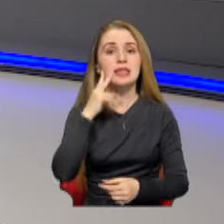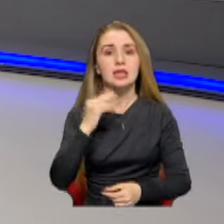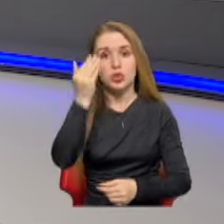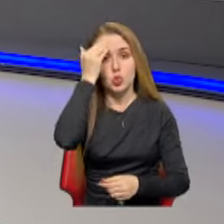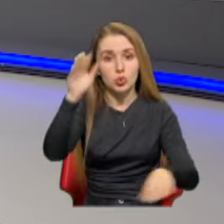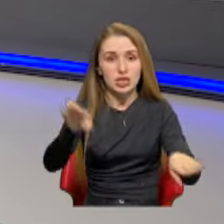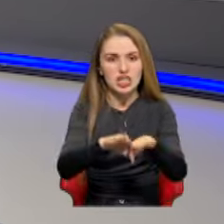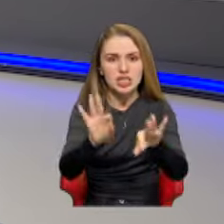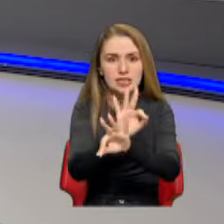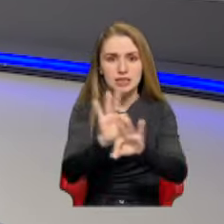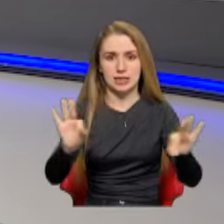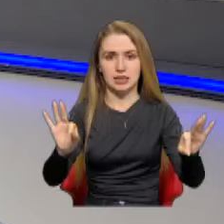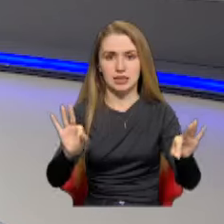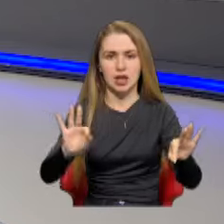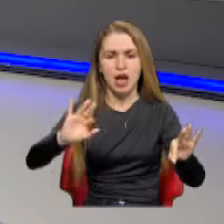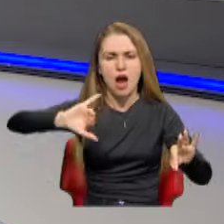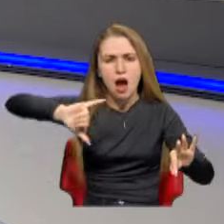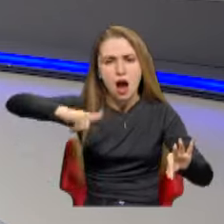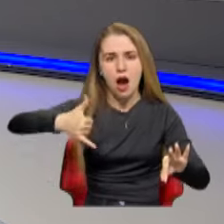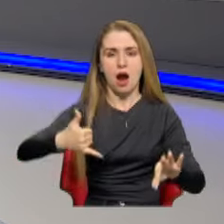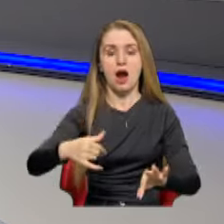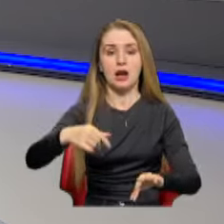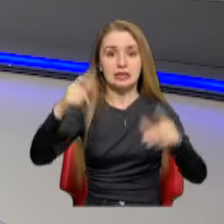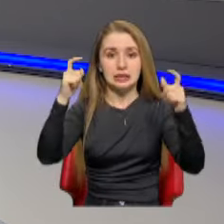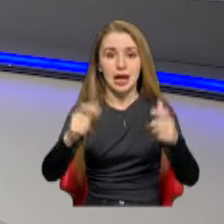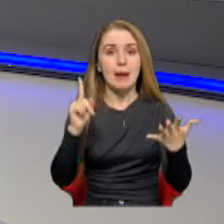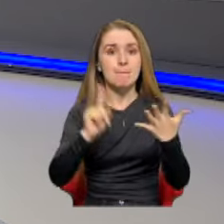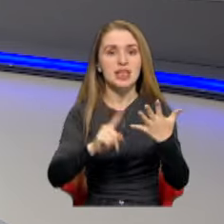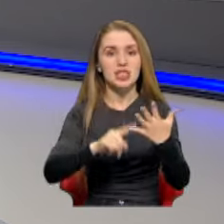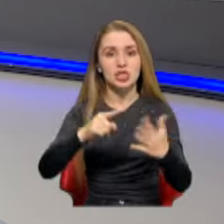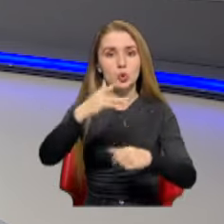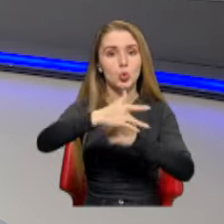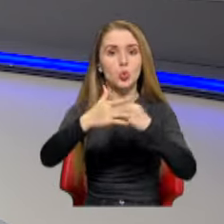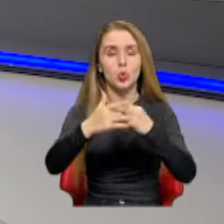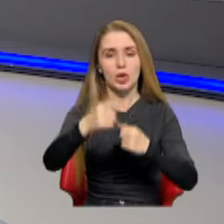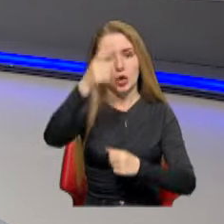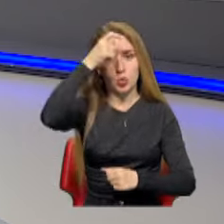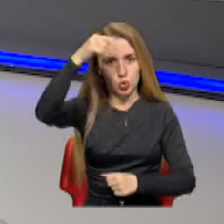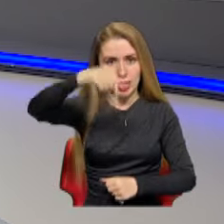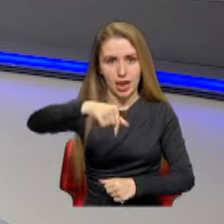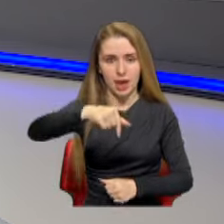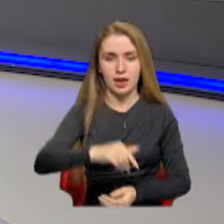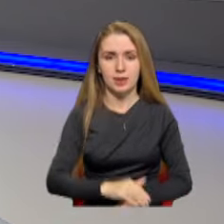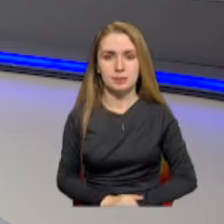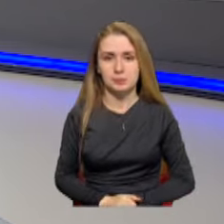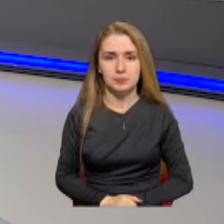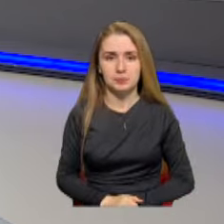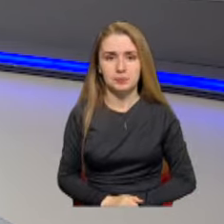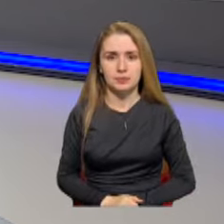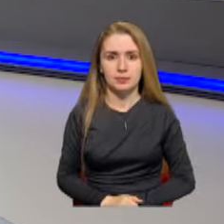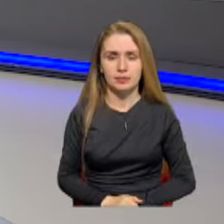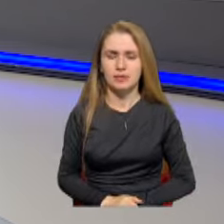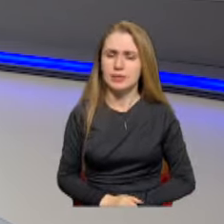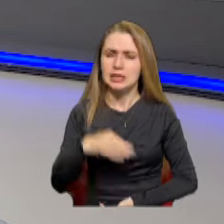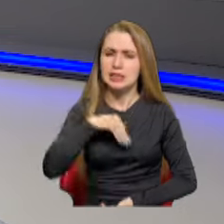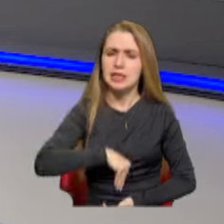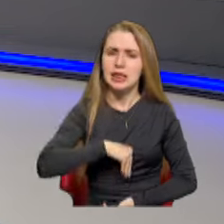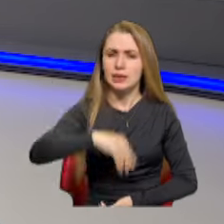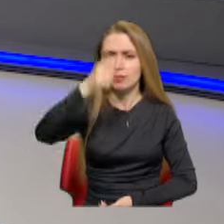yoksul eşitsizliğinin en yüksek olduğu 5. ülke Türkiye. Yahu herhalde